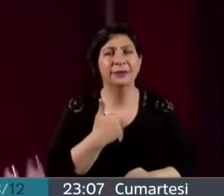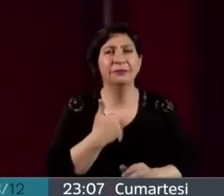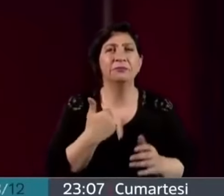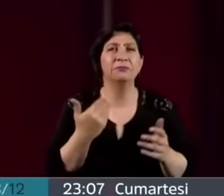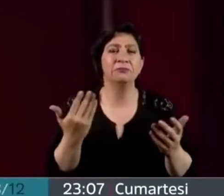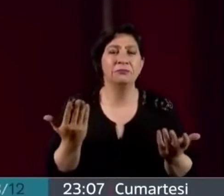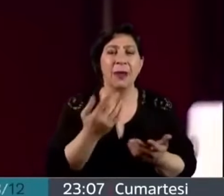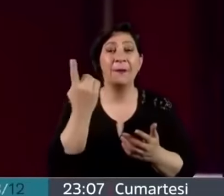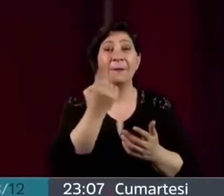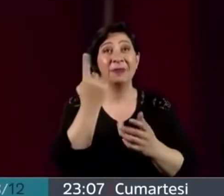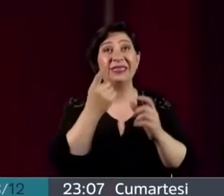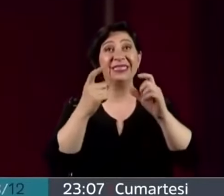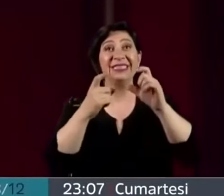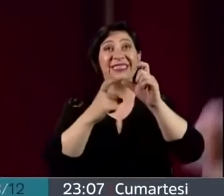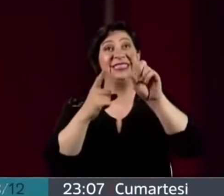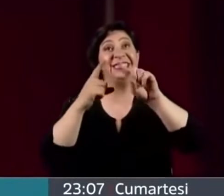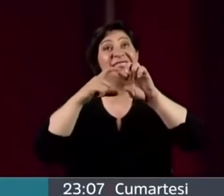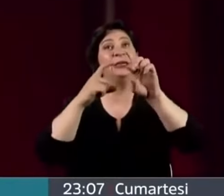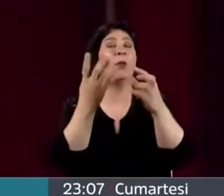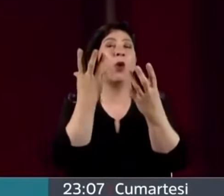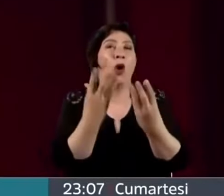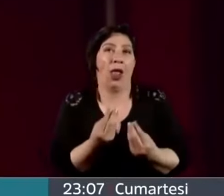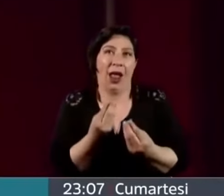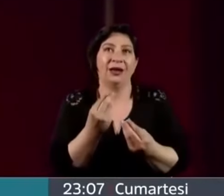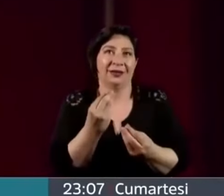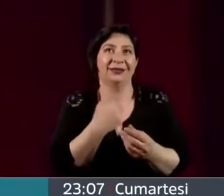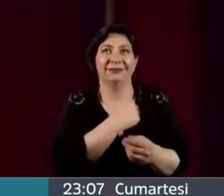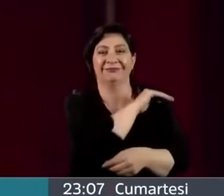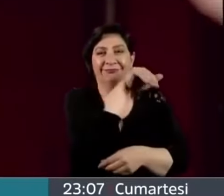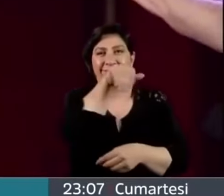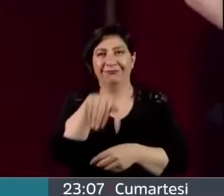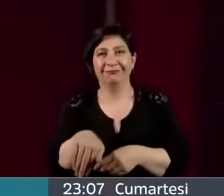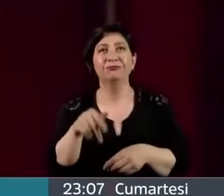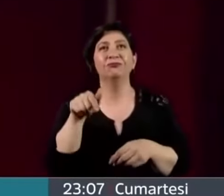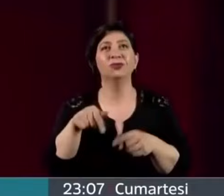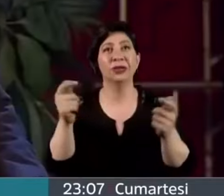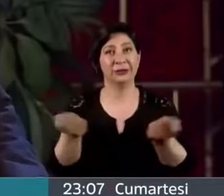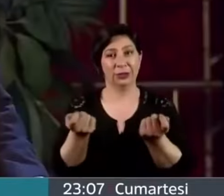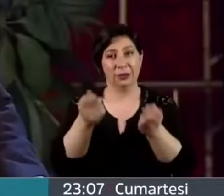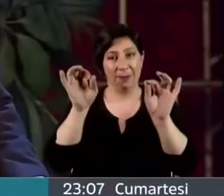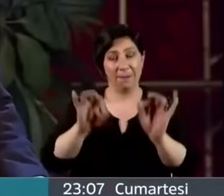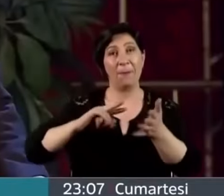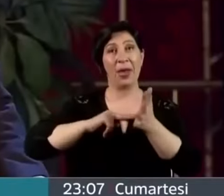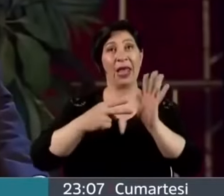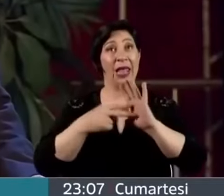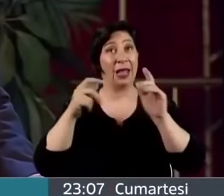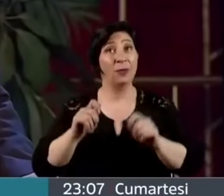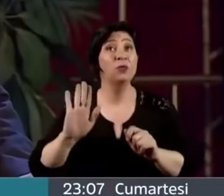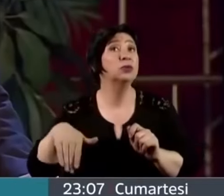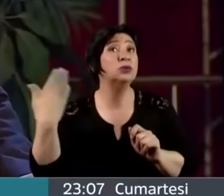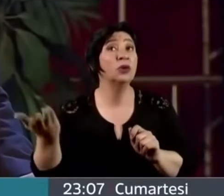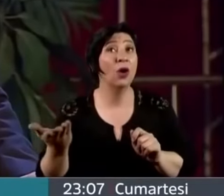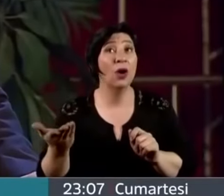Miss Sırbistan olarak Türkiye'de geldim. Burada mankenlik yaptım. Hatırlıyorum o günleri. Evet.